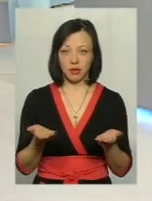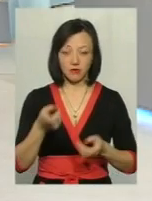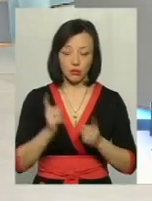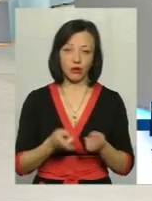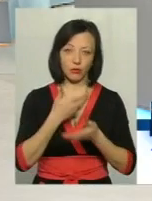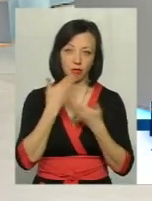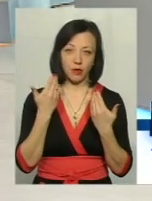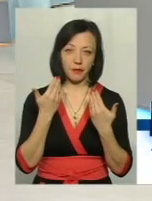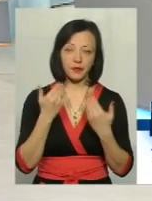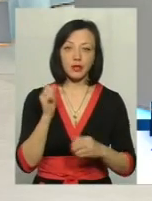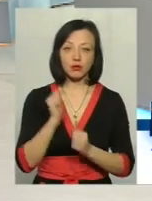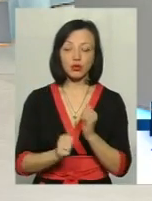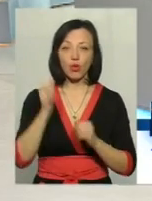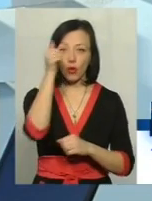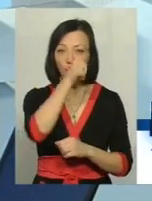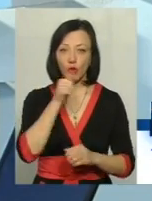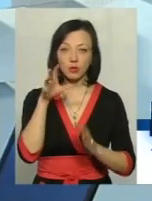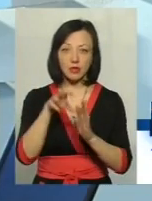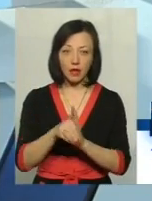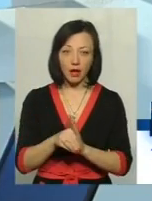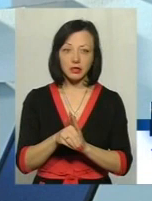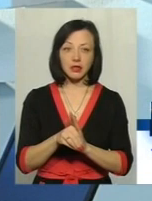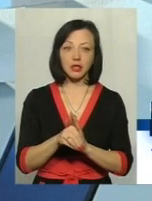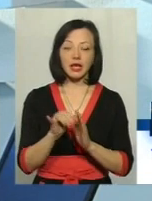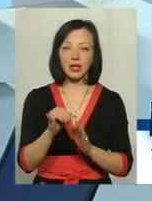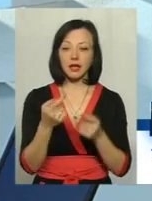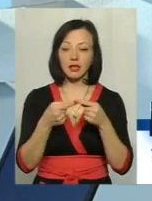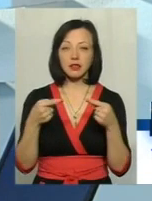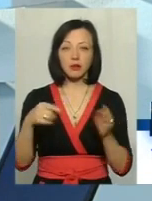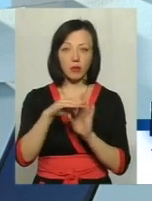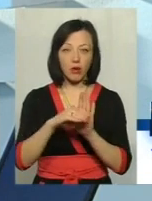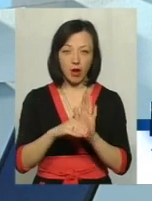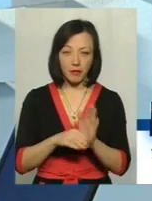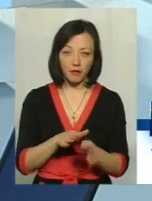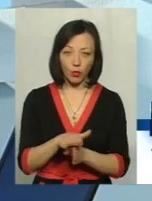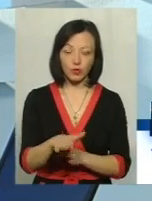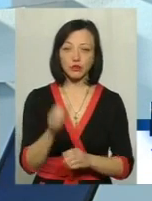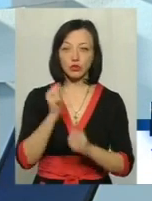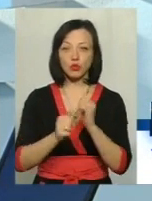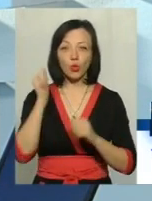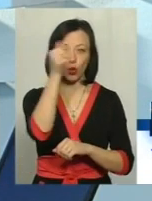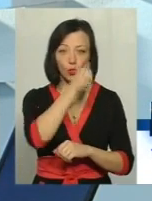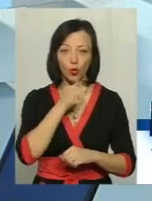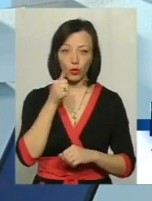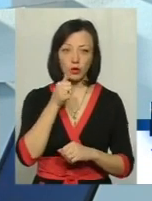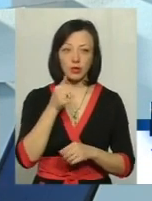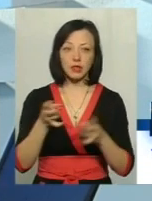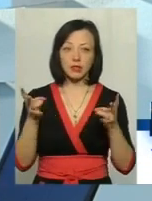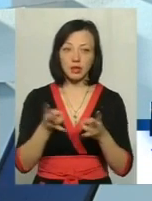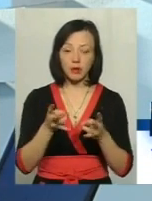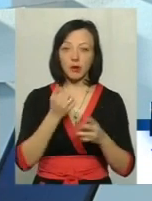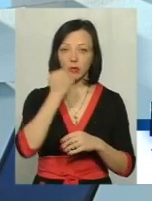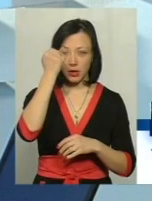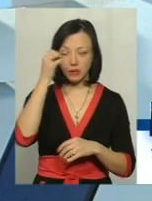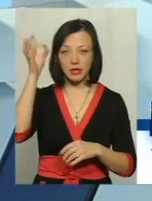є. І ми щороку закладуємо і інвест-програми. І ми їх виконуємо. І щороку треба